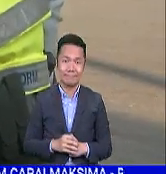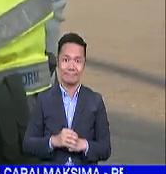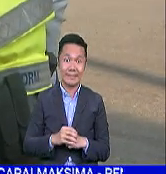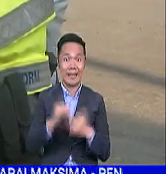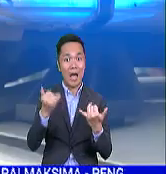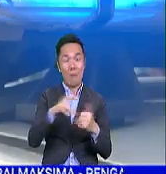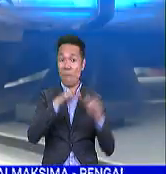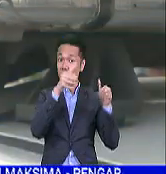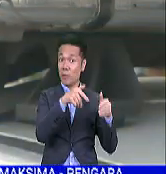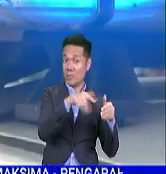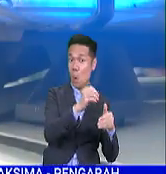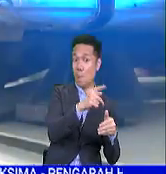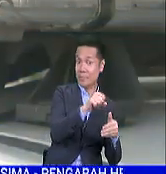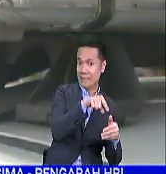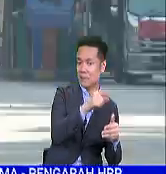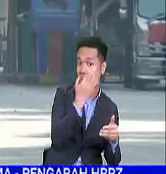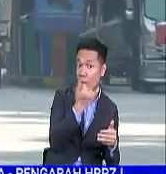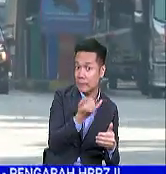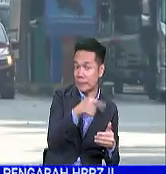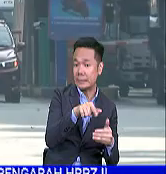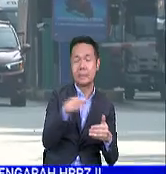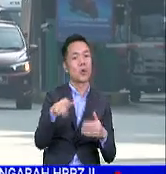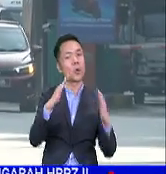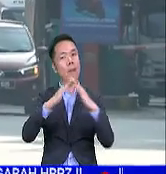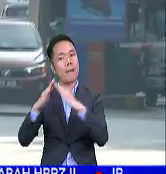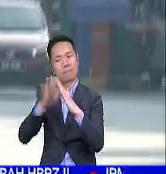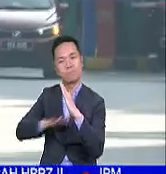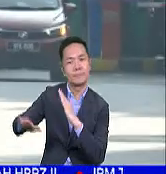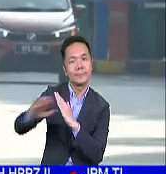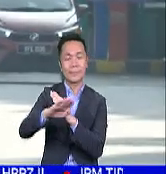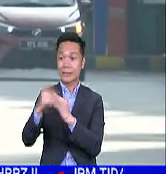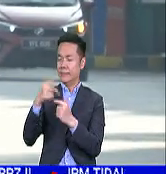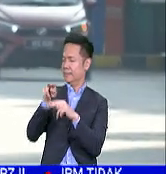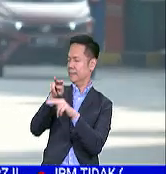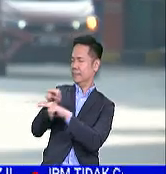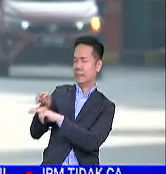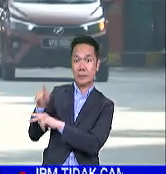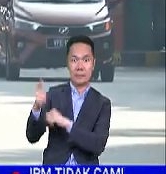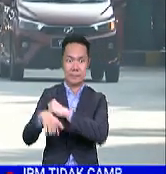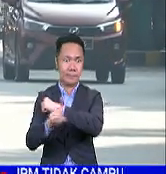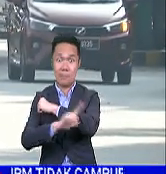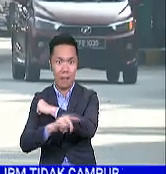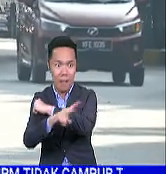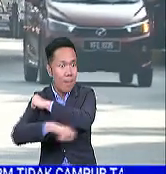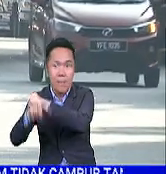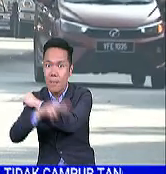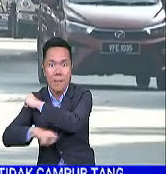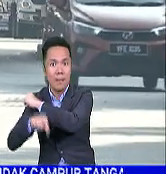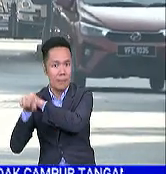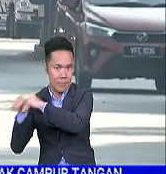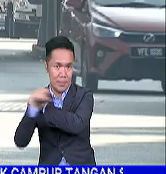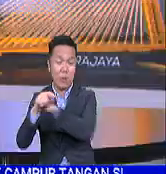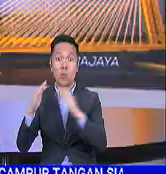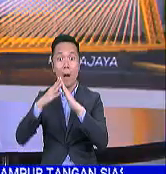Fokus operasi juga tertumpu kepada pemantauan di kawasan kediaman penduduk bagi membantras jenayah pecah rumah.